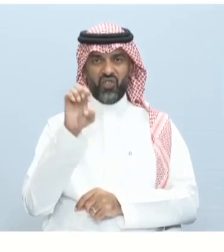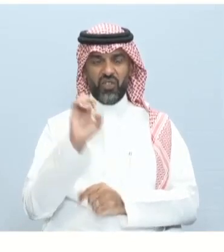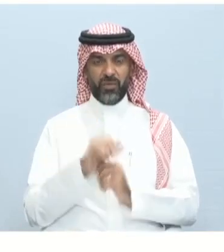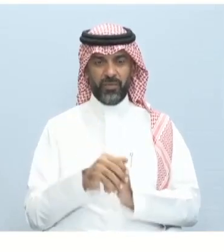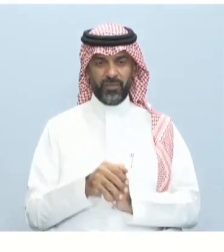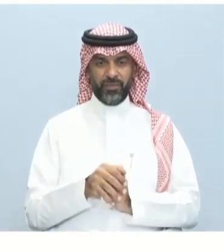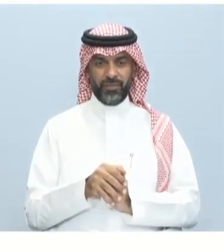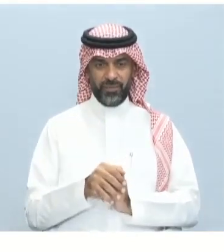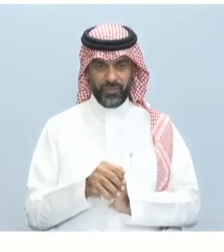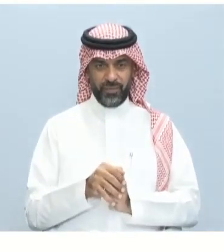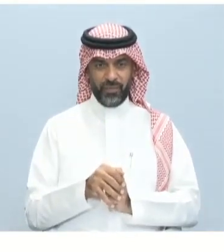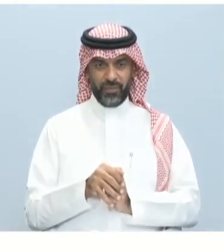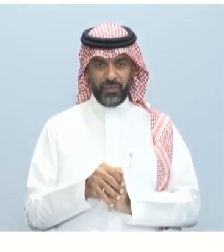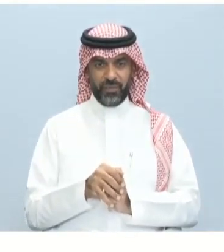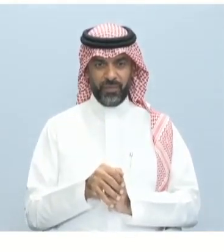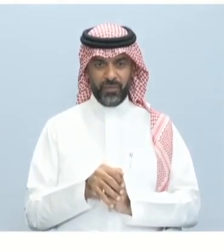by 1.